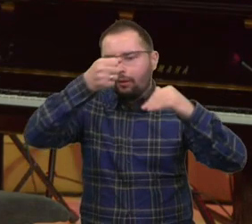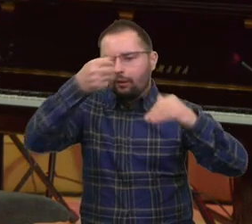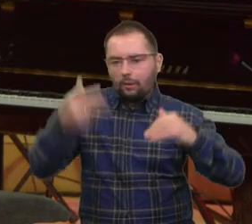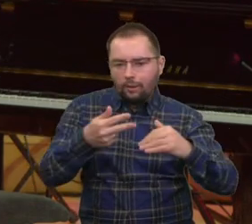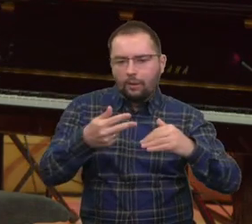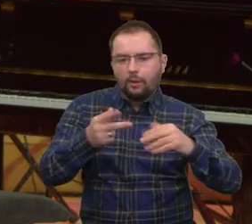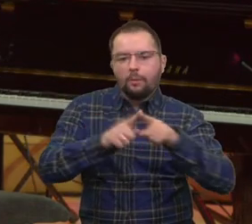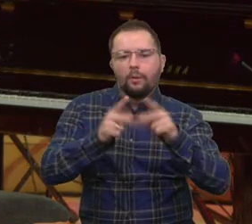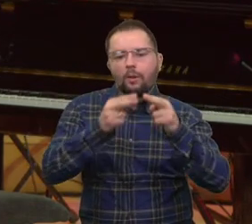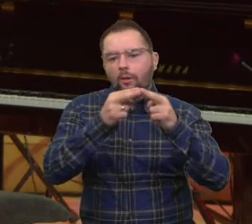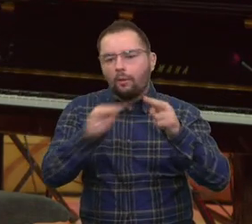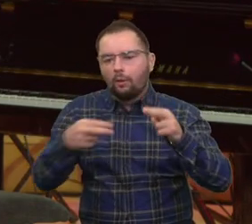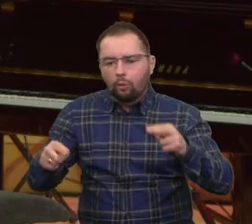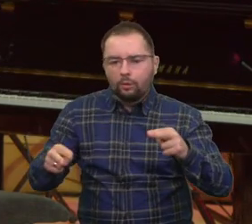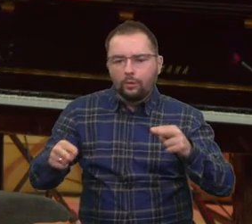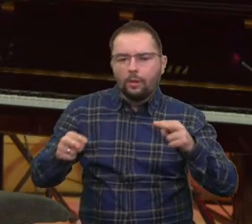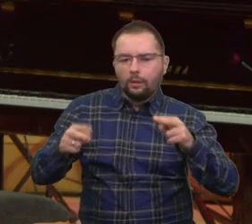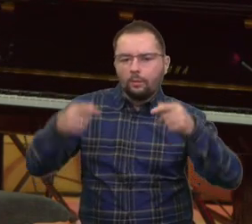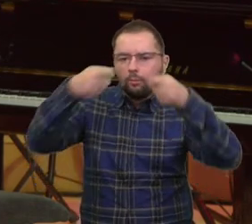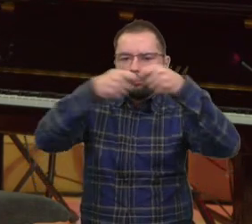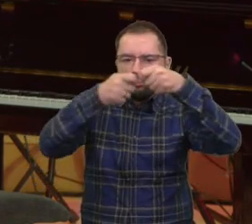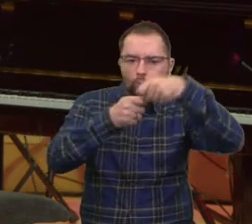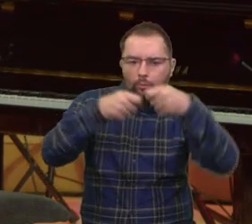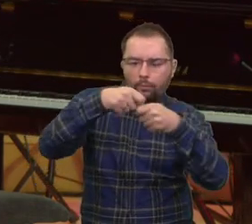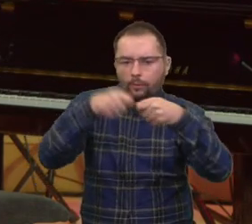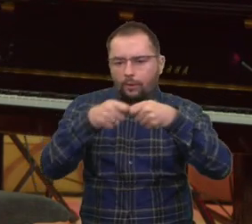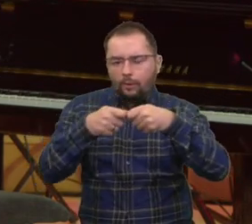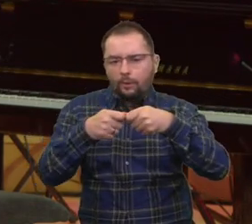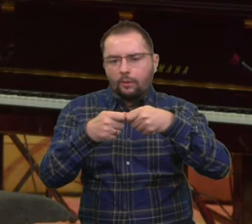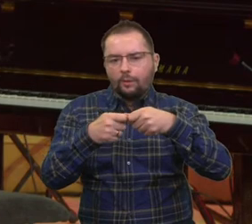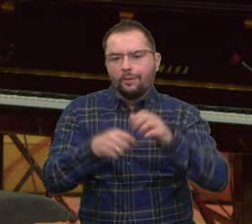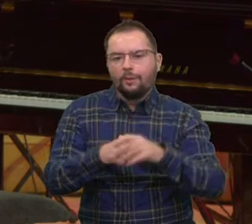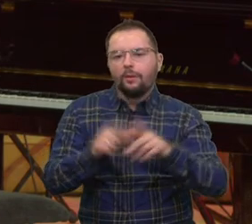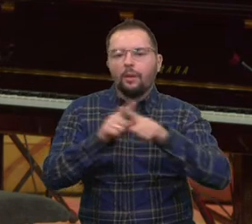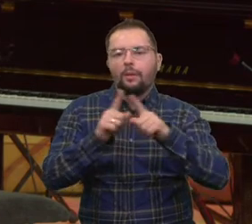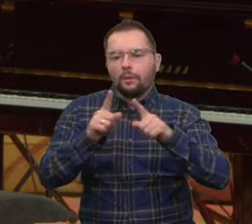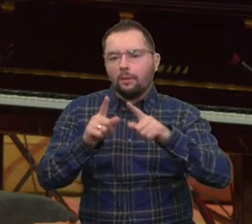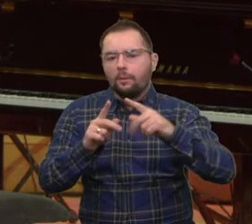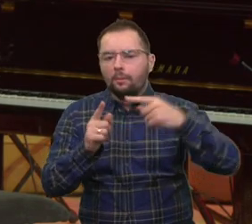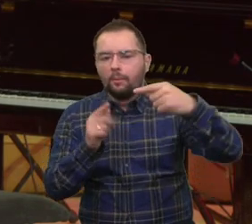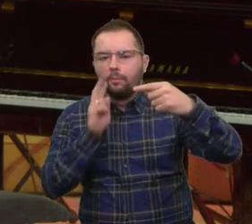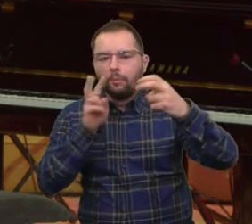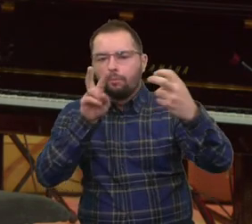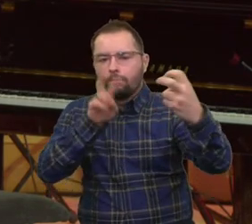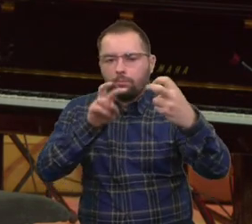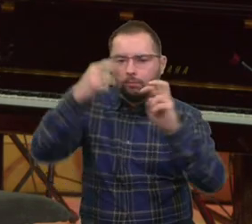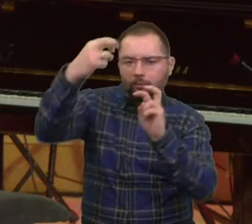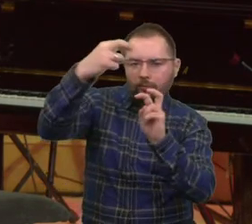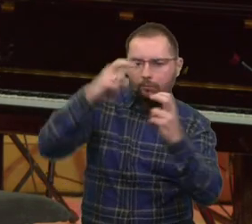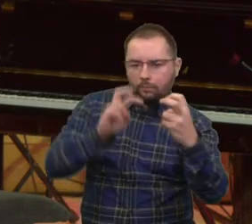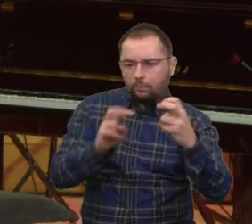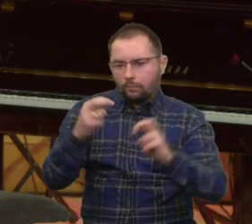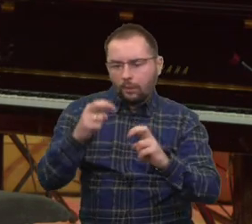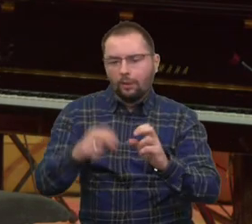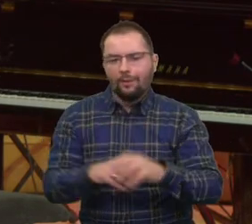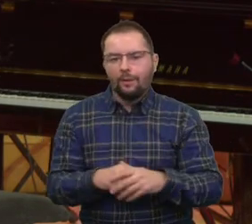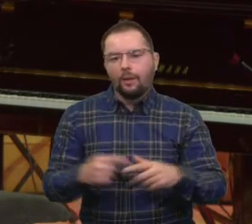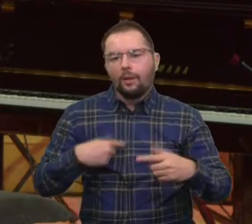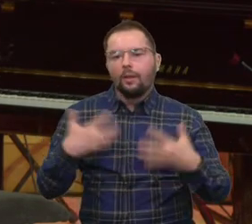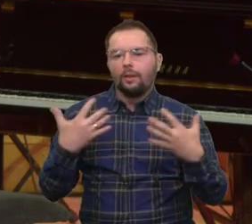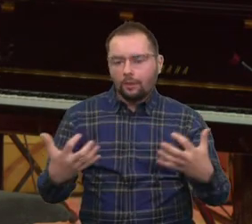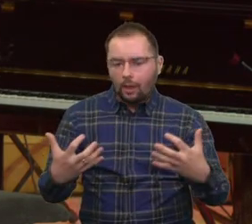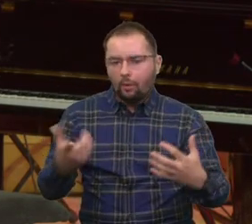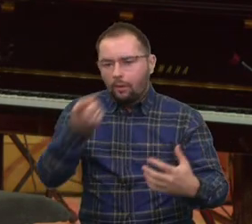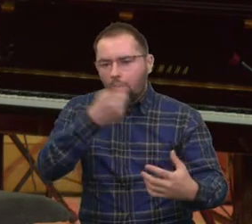powinny nam różne rzeczy fundować. Nie zawsze mają o to środki. Proszę Państwa, chciałem o